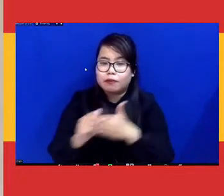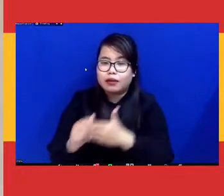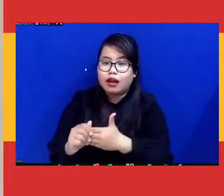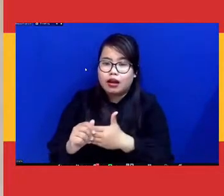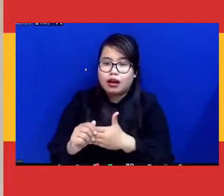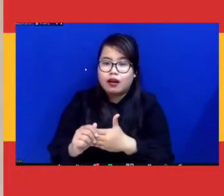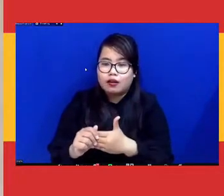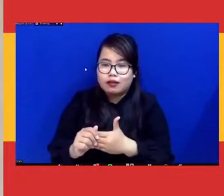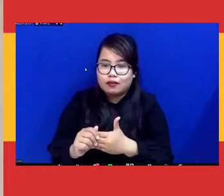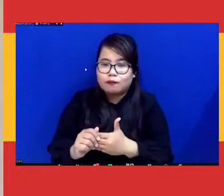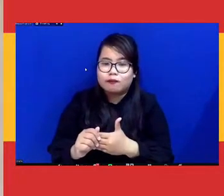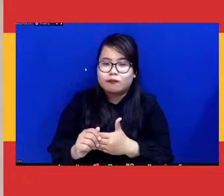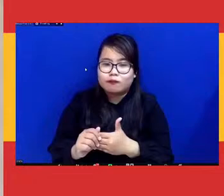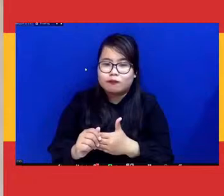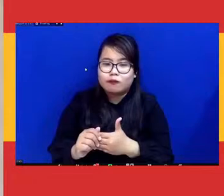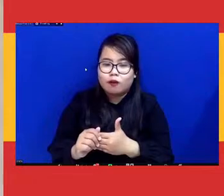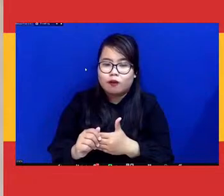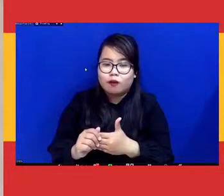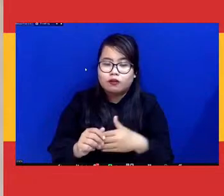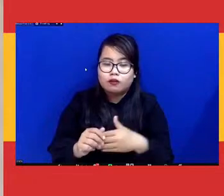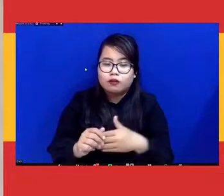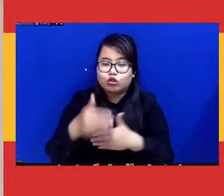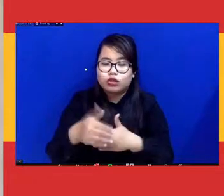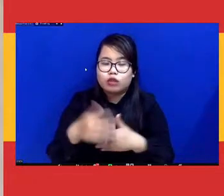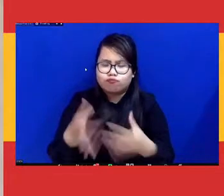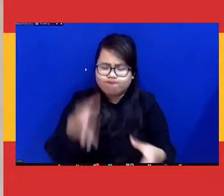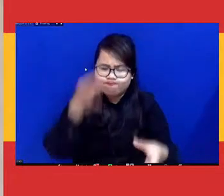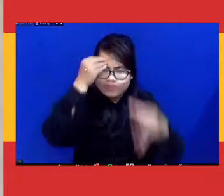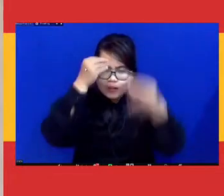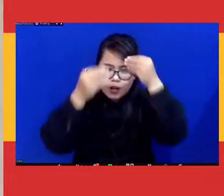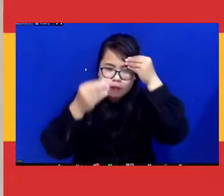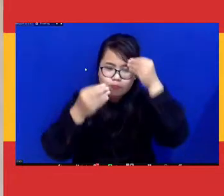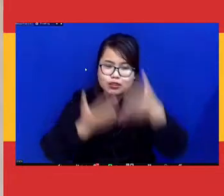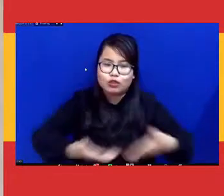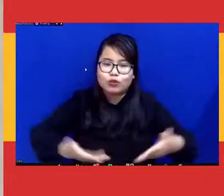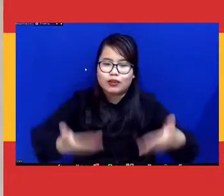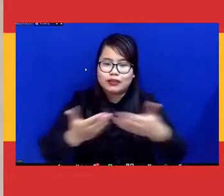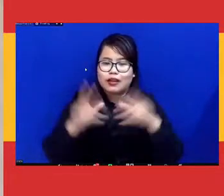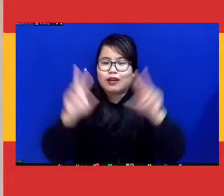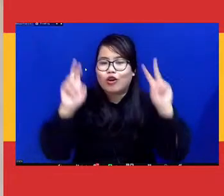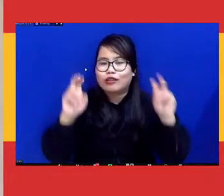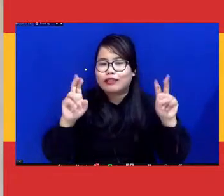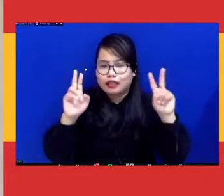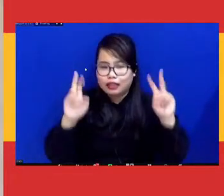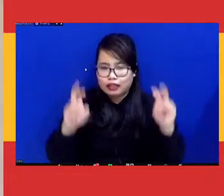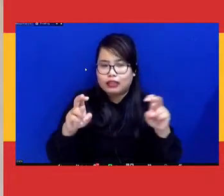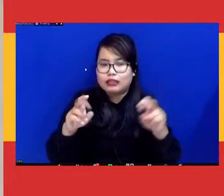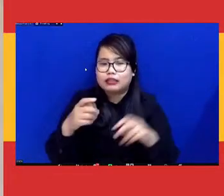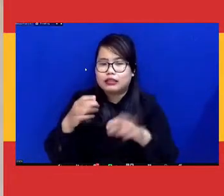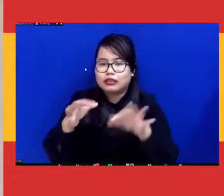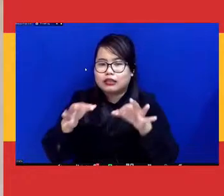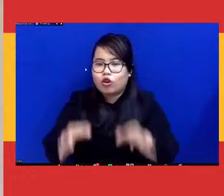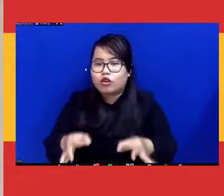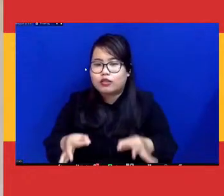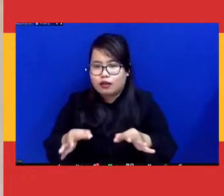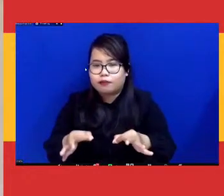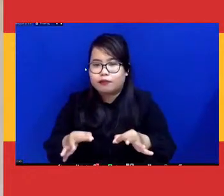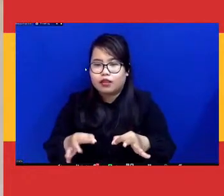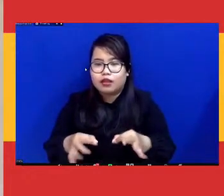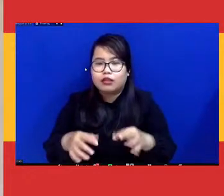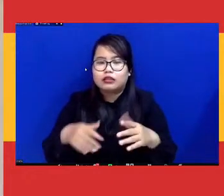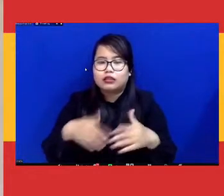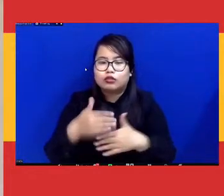kemudian juga memahami situasi dan konteks yang dibutuhkan oleh kota tersebut, kemudian melahirkan